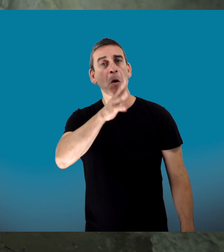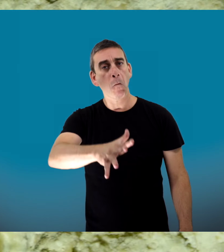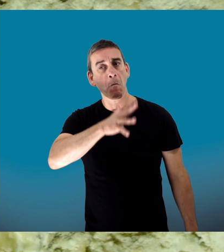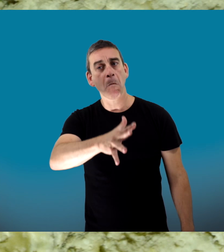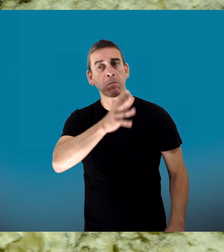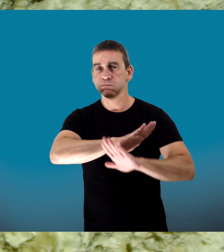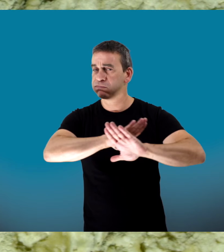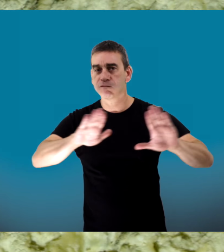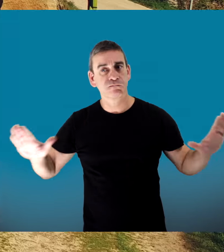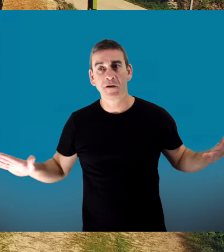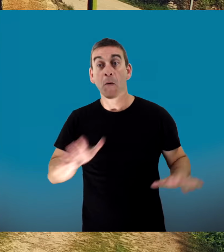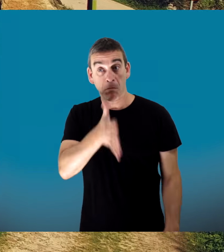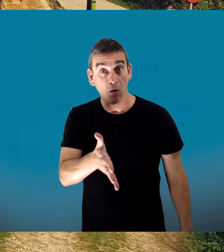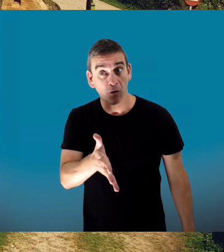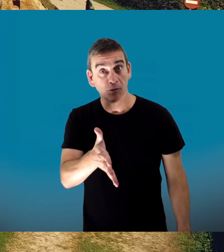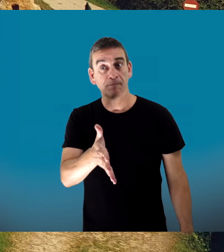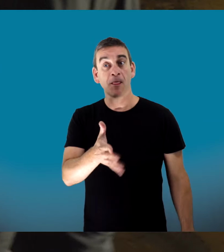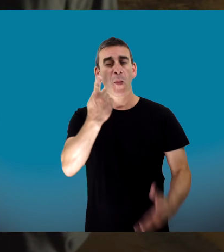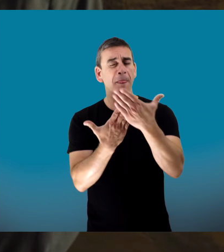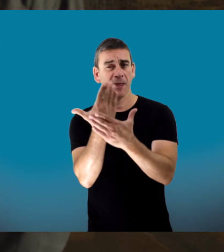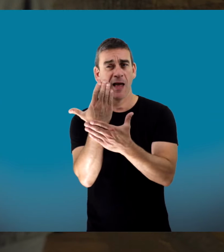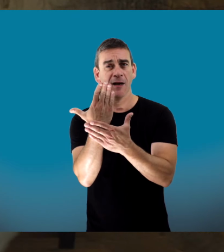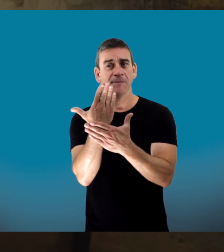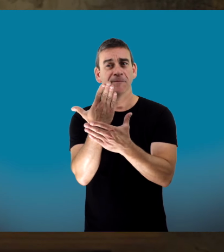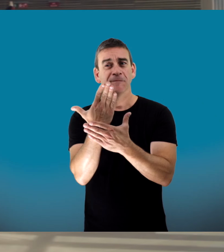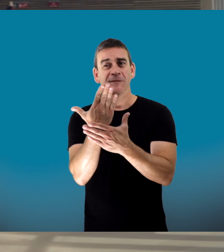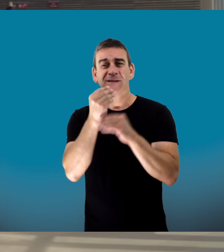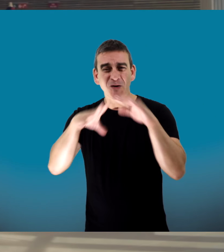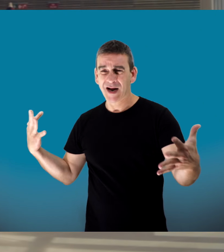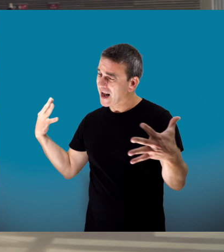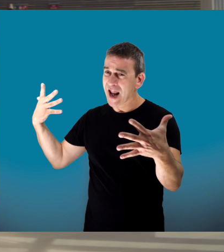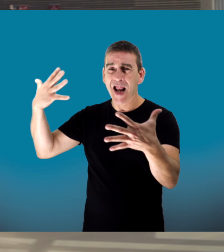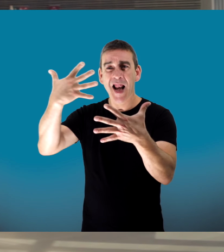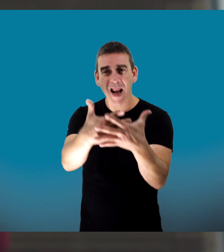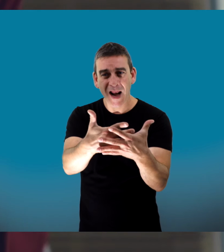extraordinaire parce qu'elle permet de faire un voyage dans le temps en moins de 24 heures.